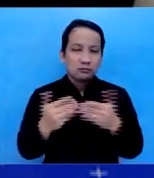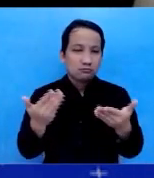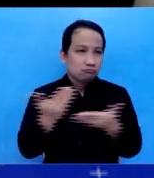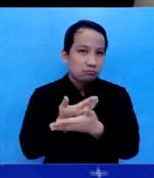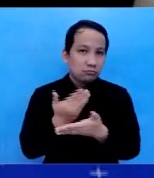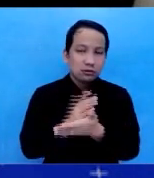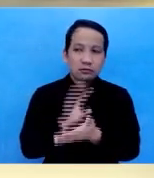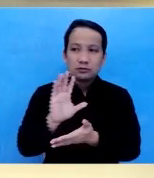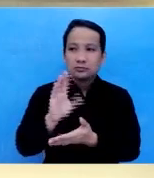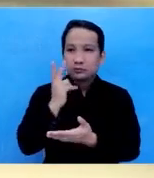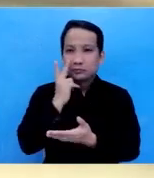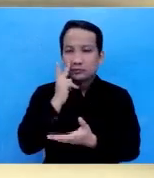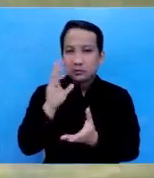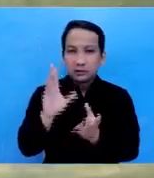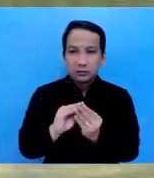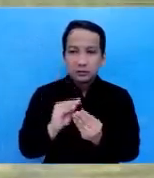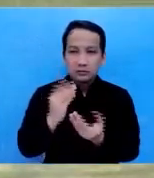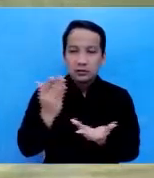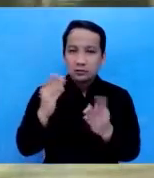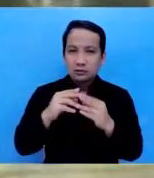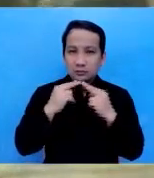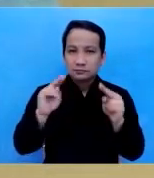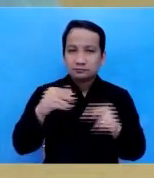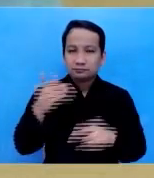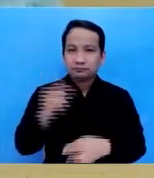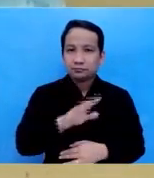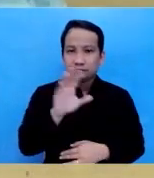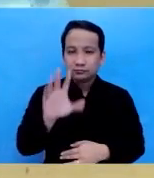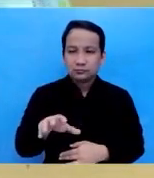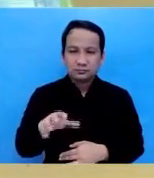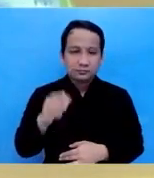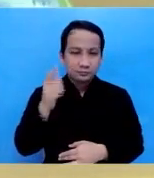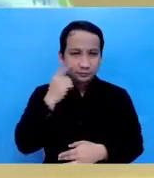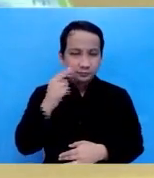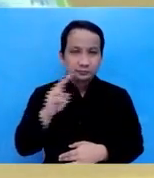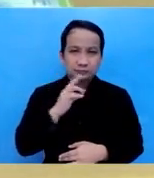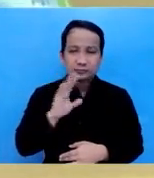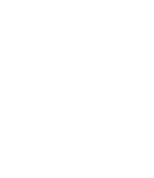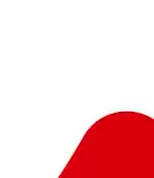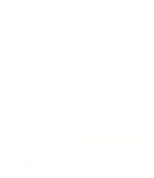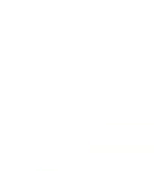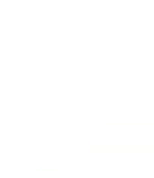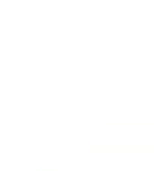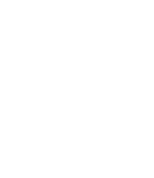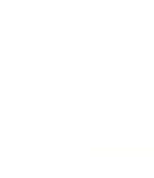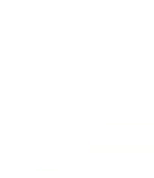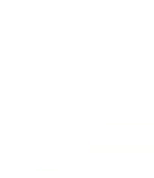remittances noon. Nagbabalita mula sa frontline, Gerard De La Peña, News 5.